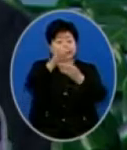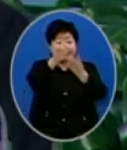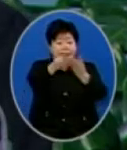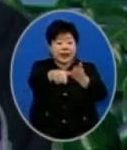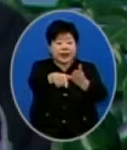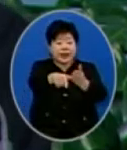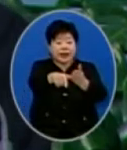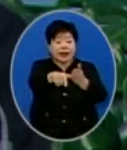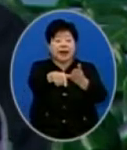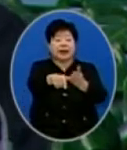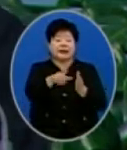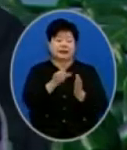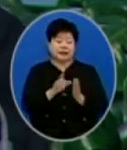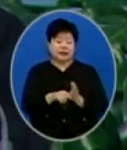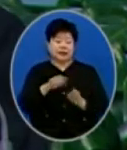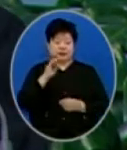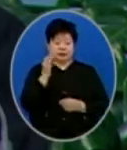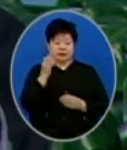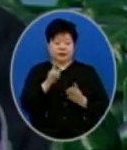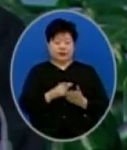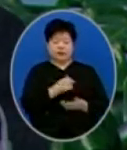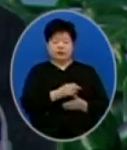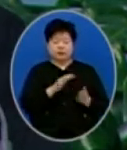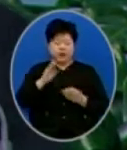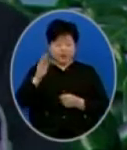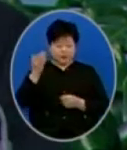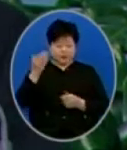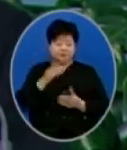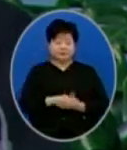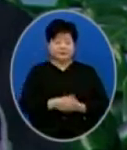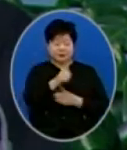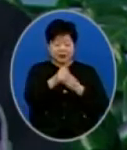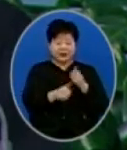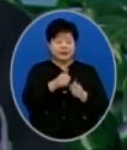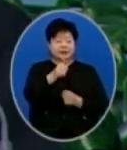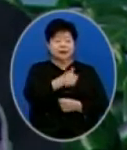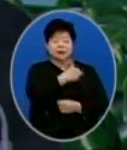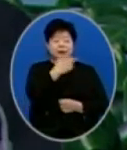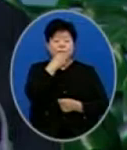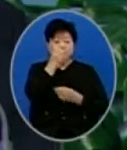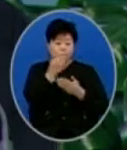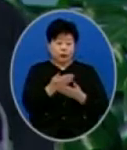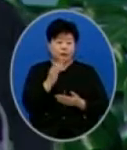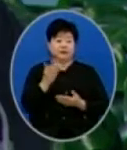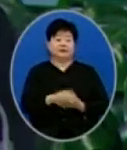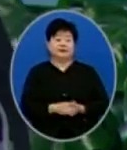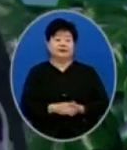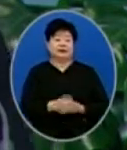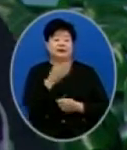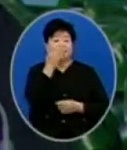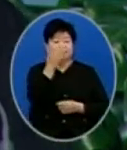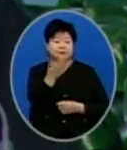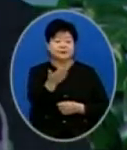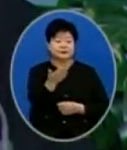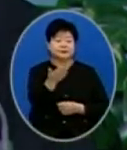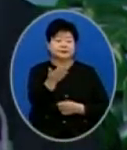그 시기가 되어서 준비가 되어서 하나님의 큰 복이만 것입니다 여러분